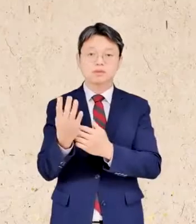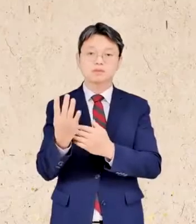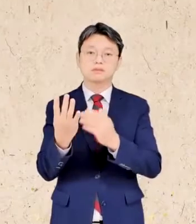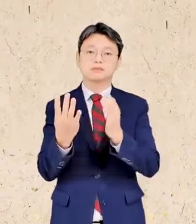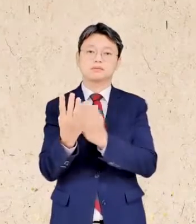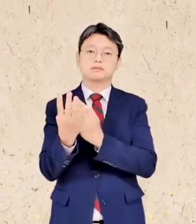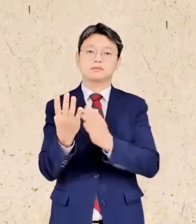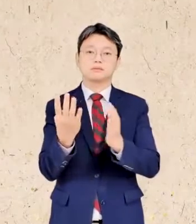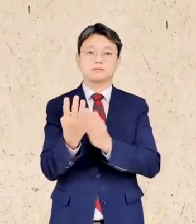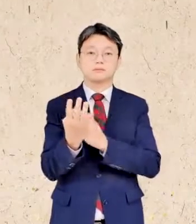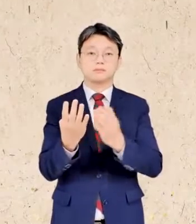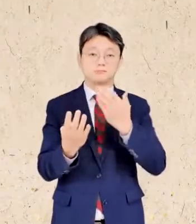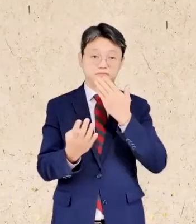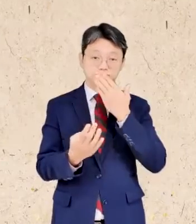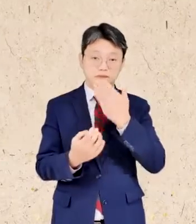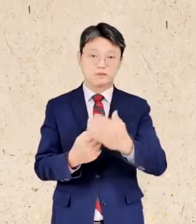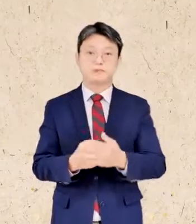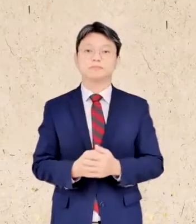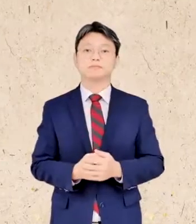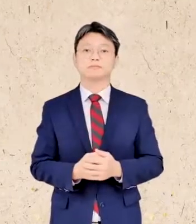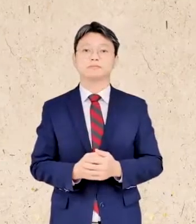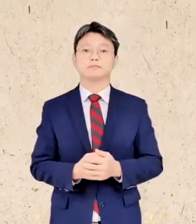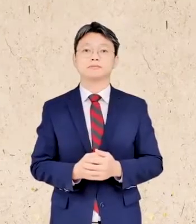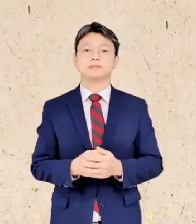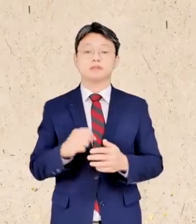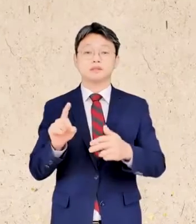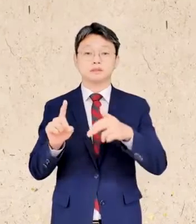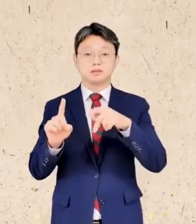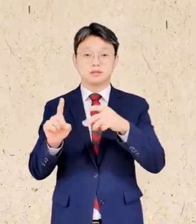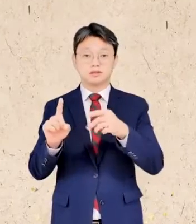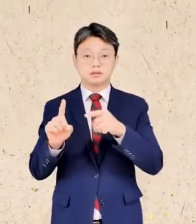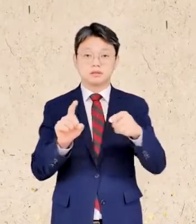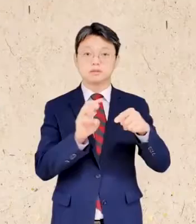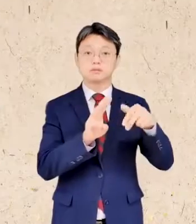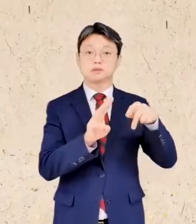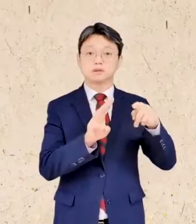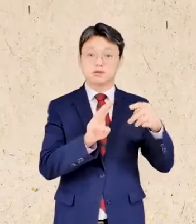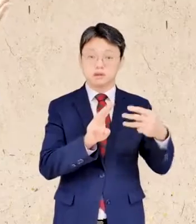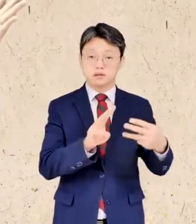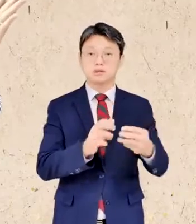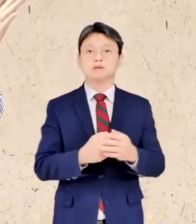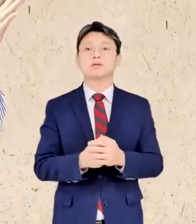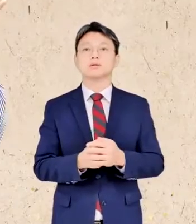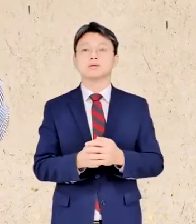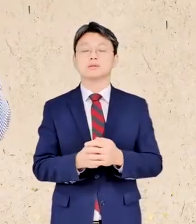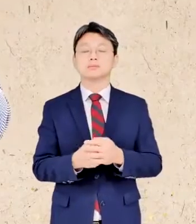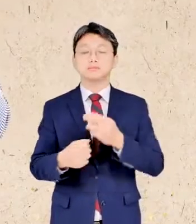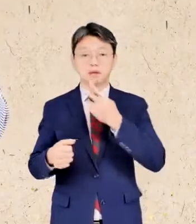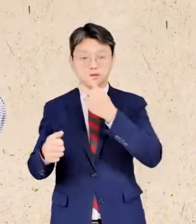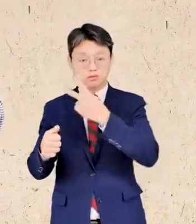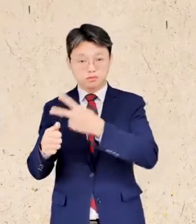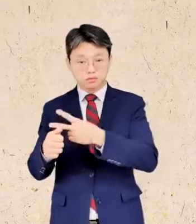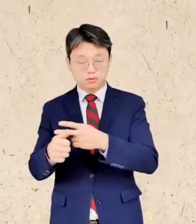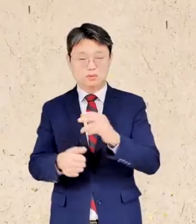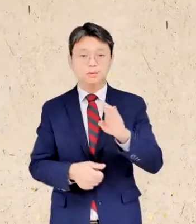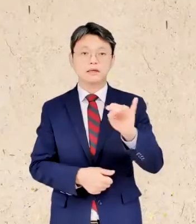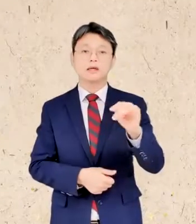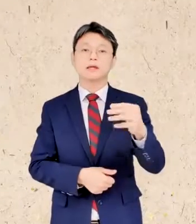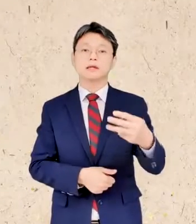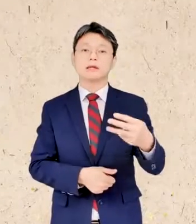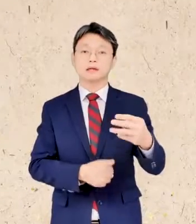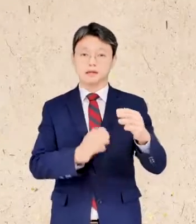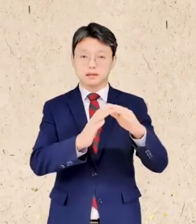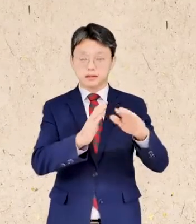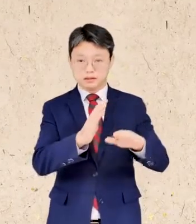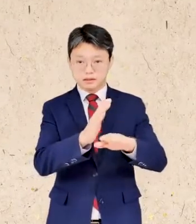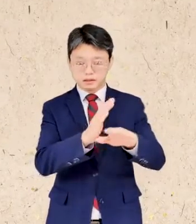4개의 의미단락으로 나누어서 살펴볼 수 있습니다. 먼저 1절에서 3절은요, 발신자인 바울이